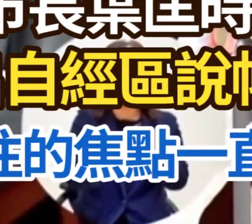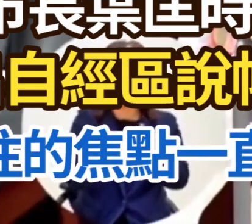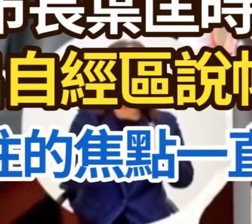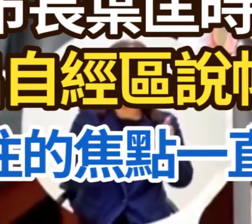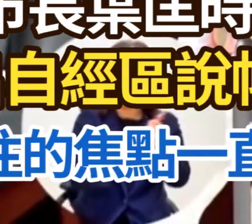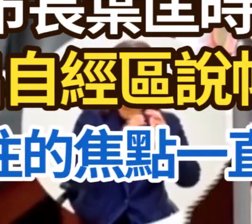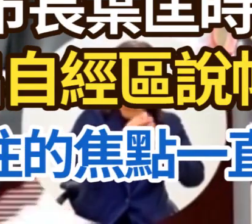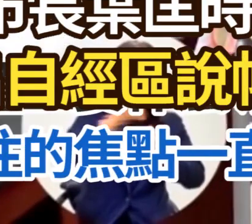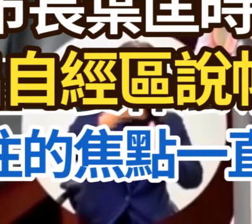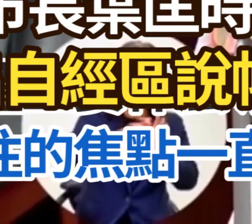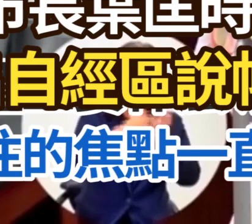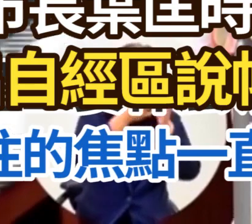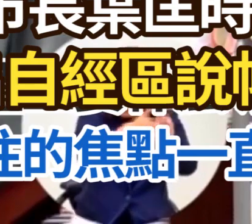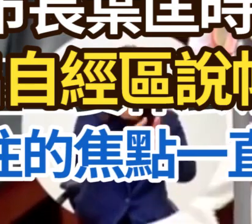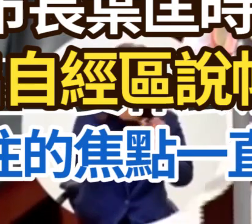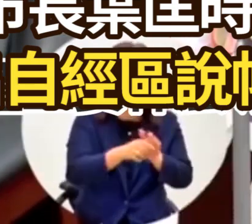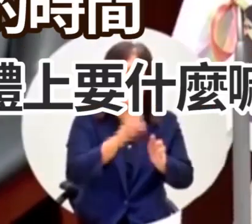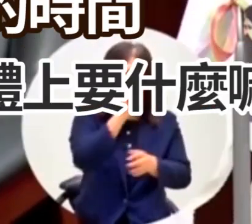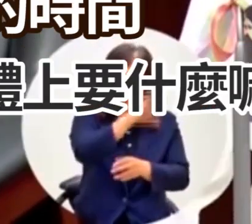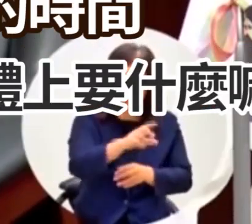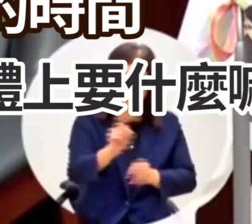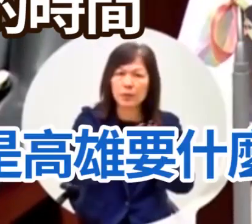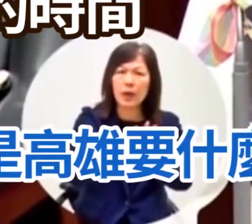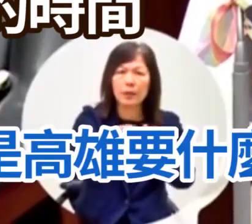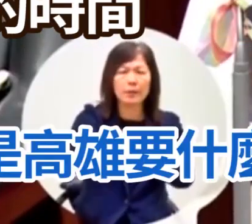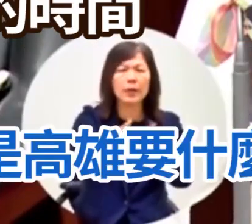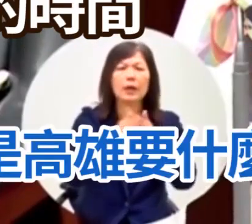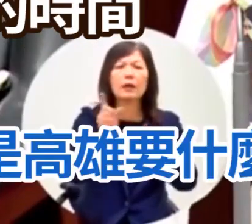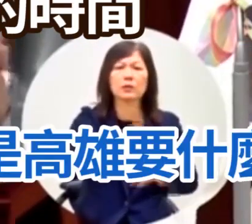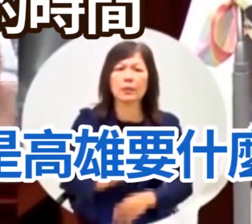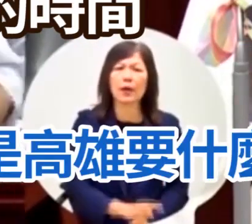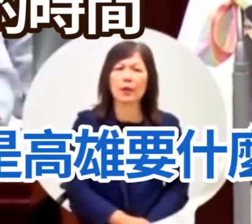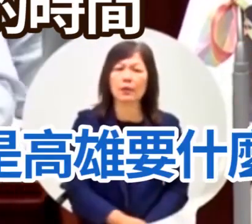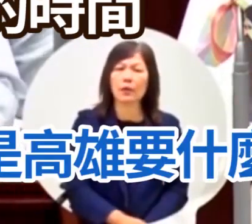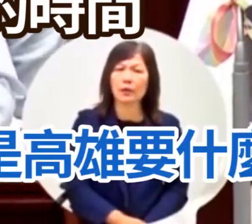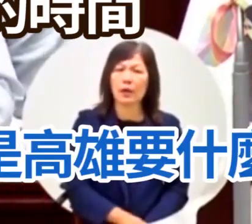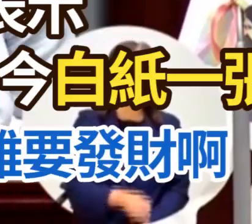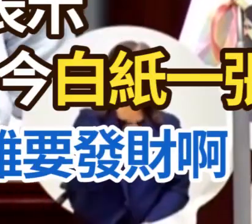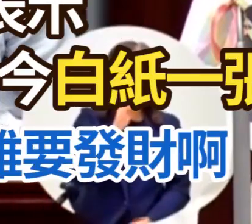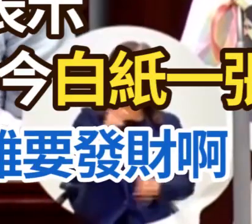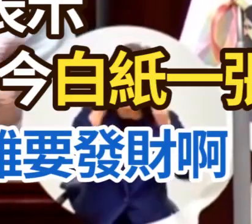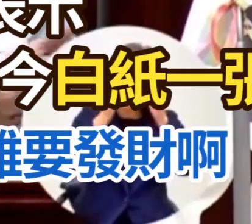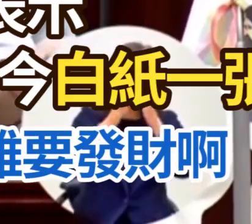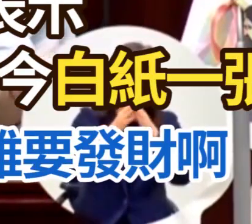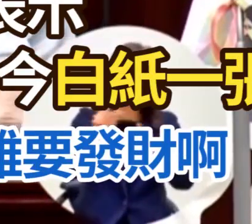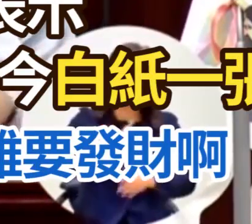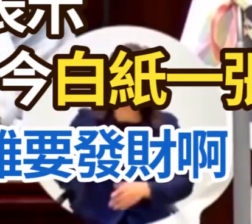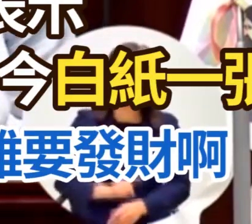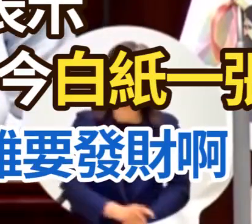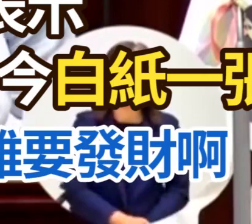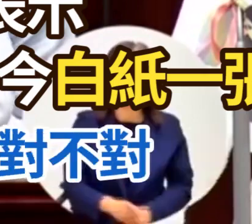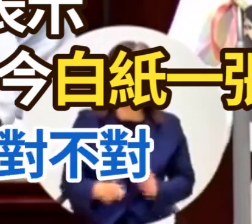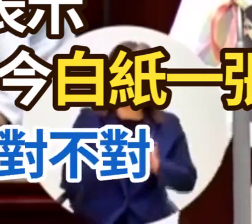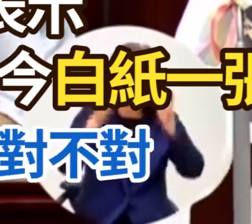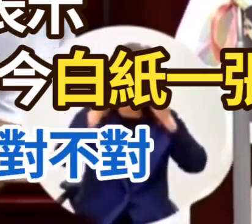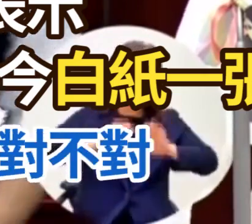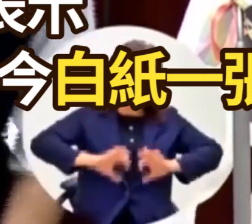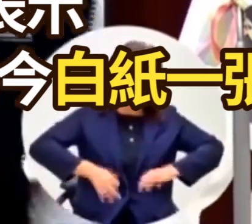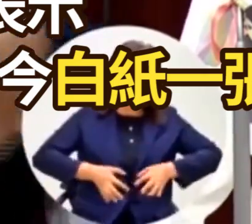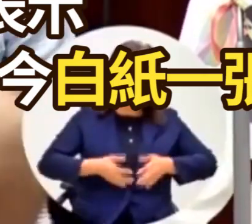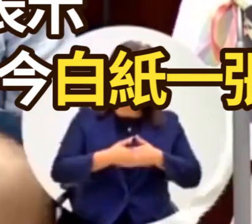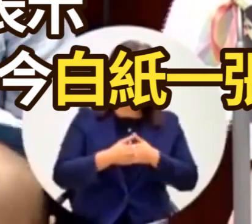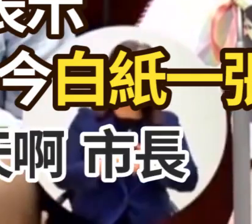关注的焦点一直在大陆地区。 那具体上要什么吗？ 当然是高雄要什么，高雄要发财啊，对不